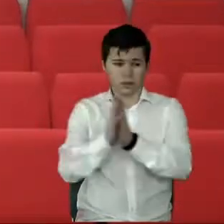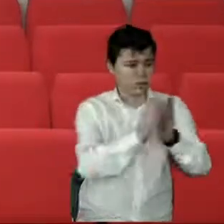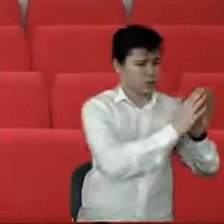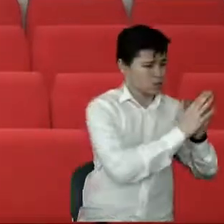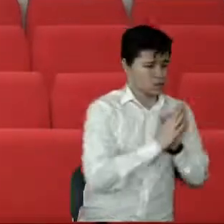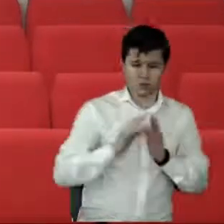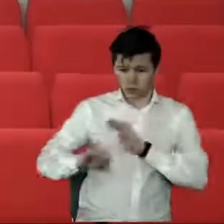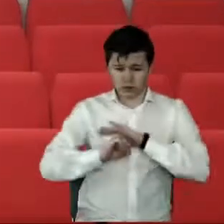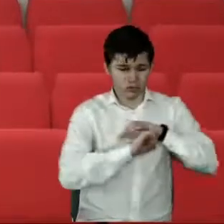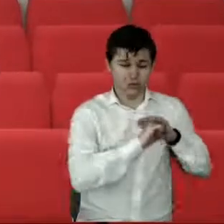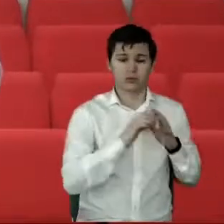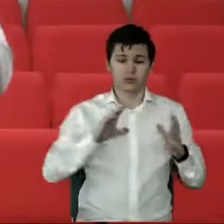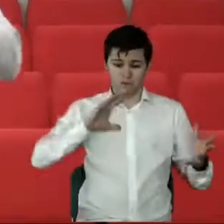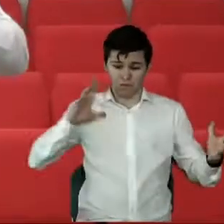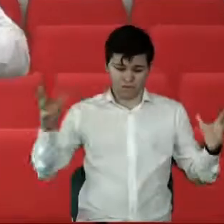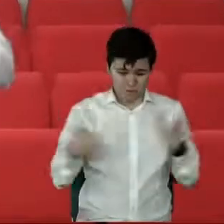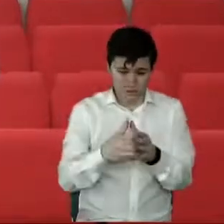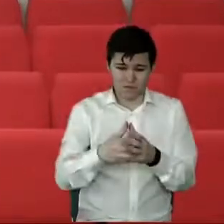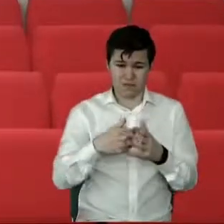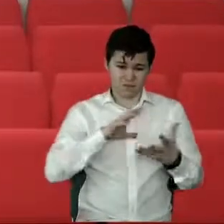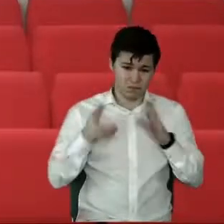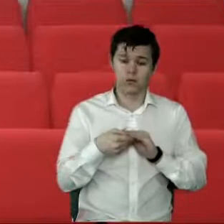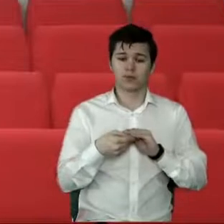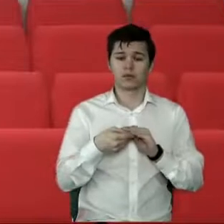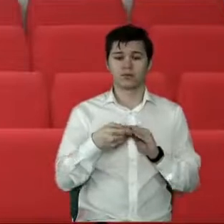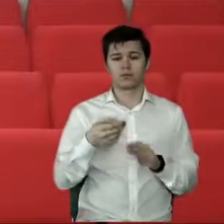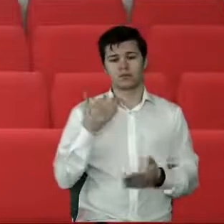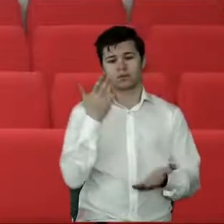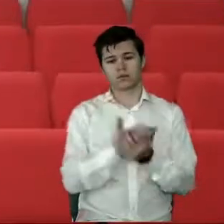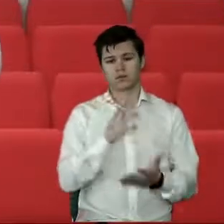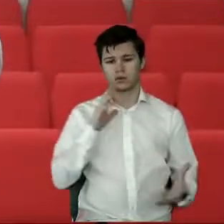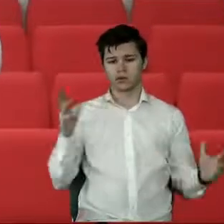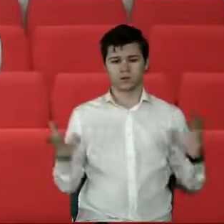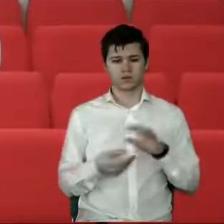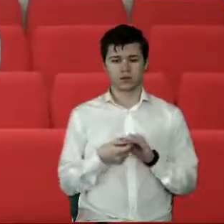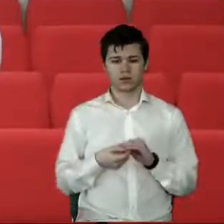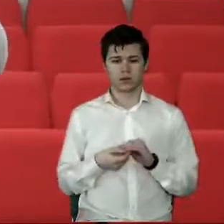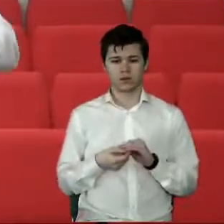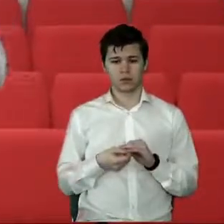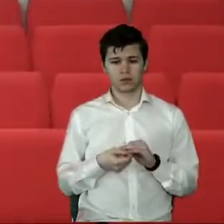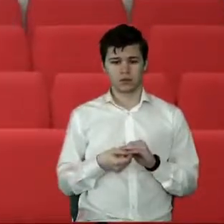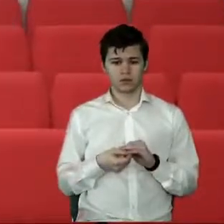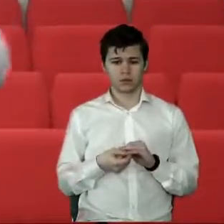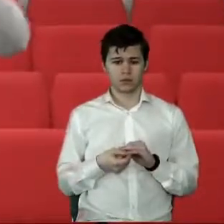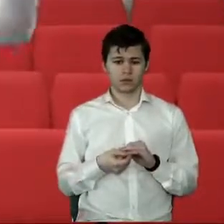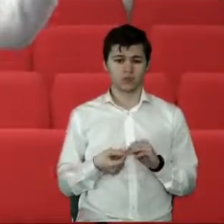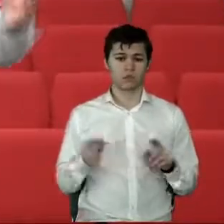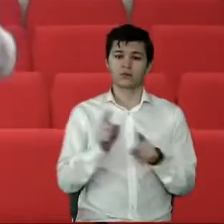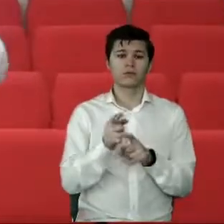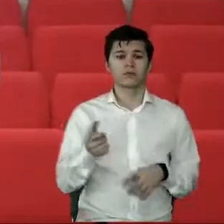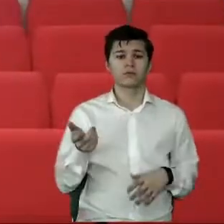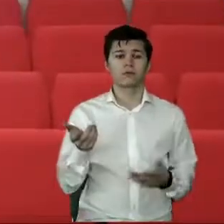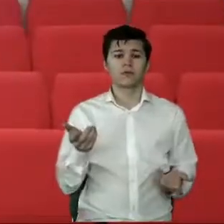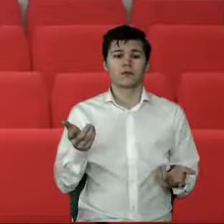хотя, знаете, не встречается потом в Новом Завете и потом впоследствии каких-то явных чудес, когда один человек встал